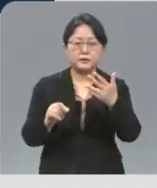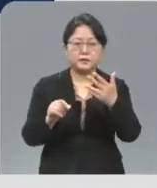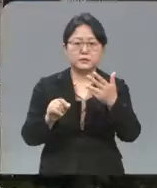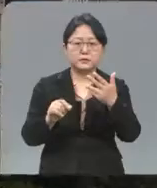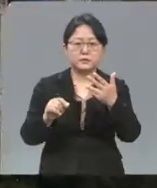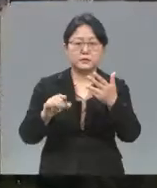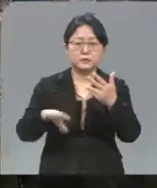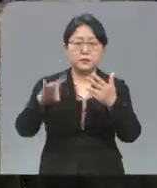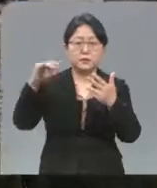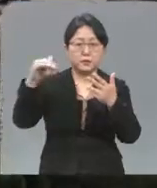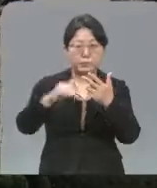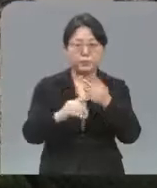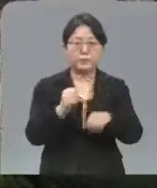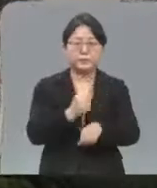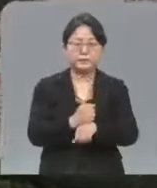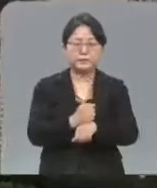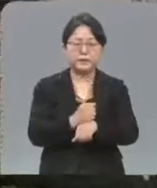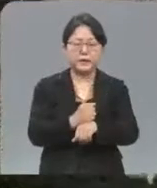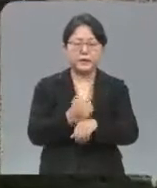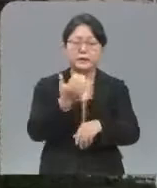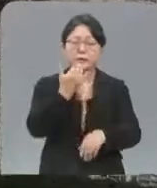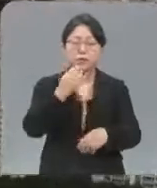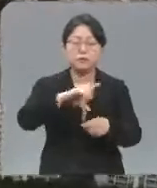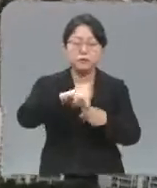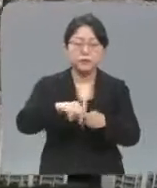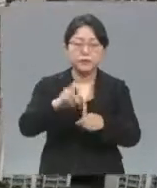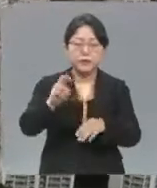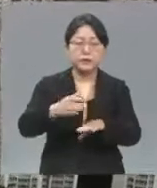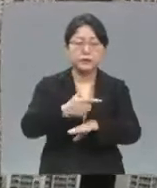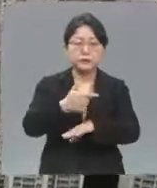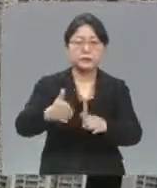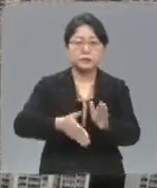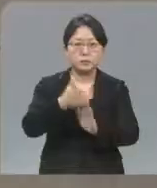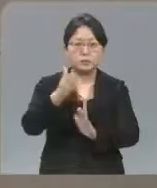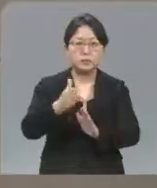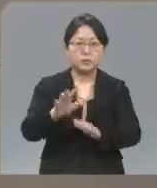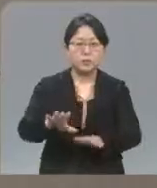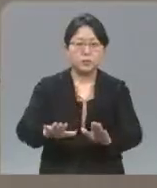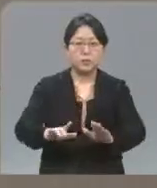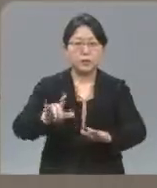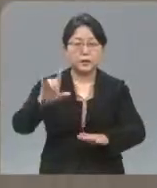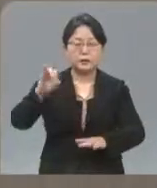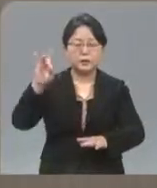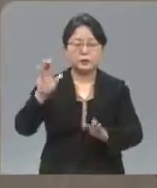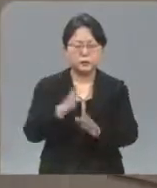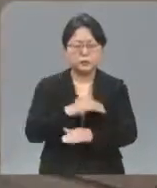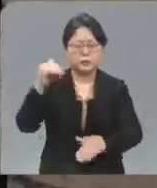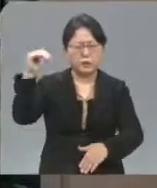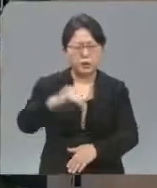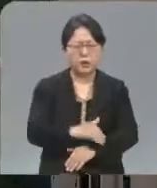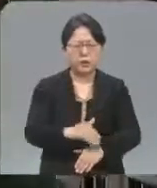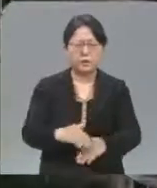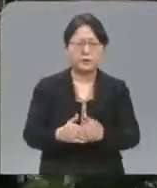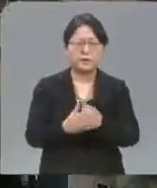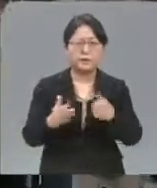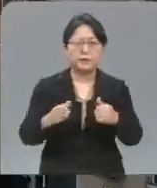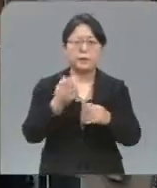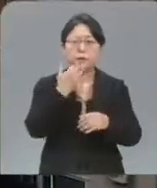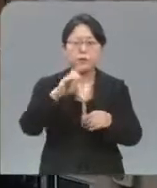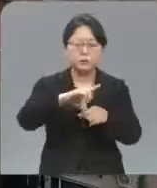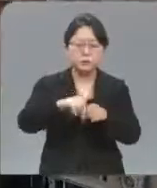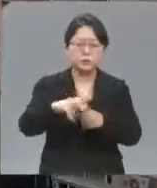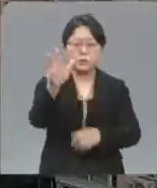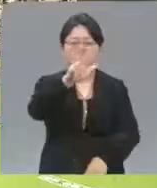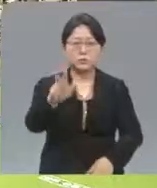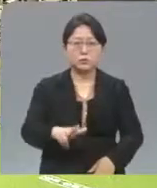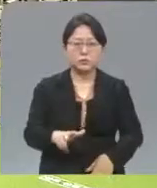돌아섰습니다. 수도권과 다른 대도시는 올해 초부터 하락세가 뚜렷합니다. 수도권으로 공급 확대가 쏠리고